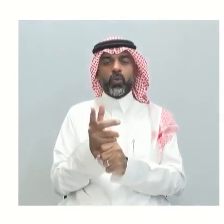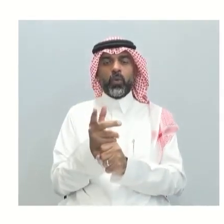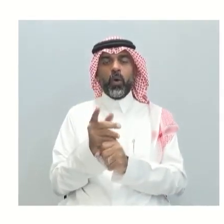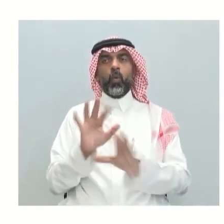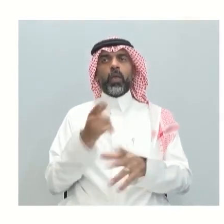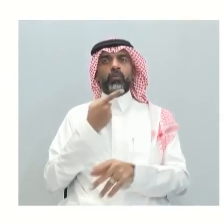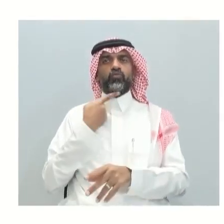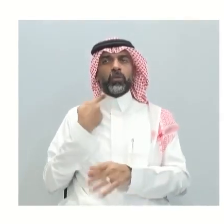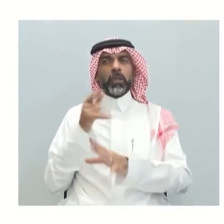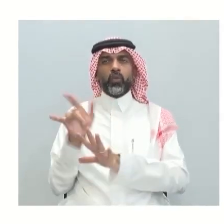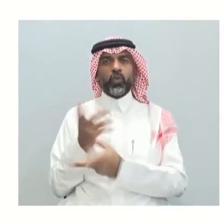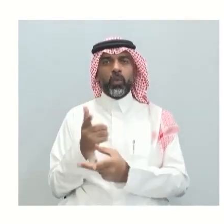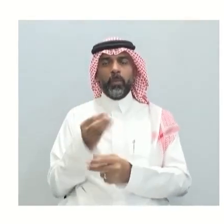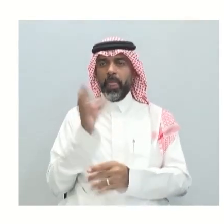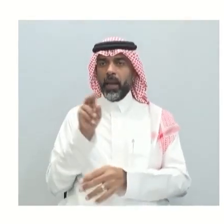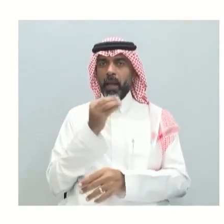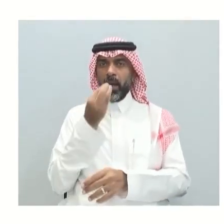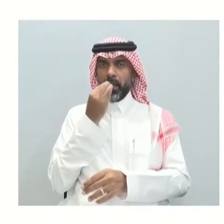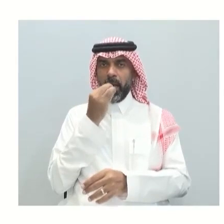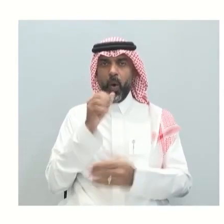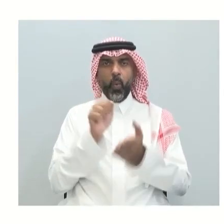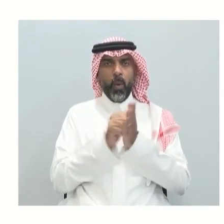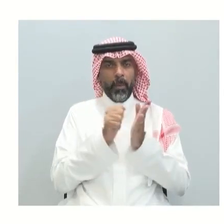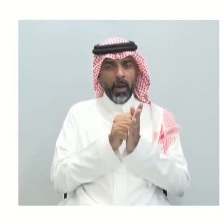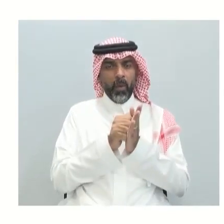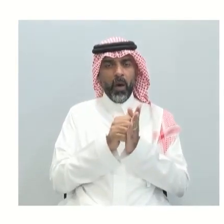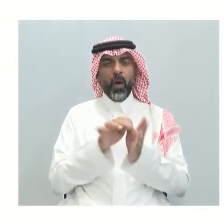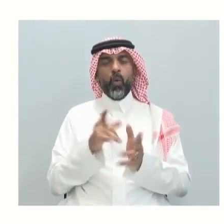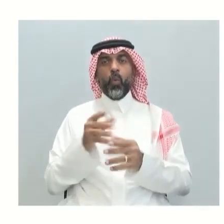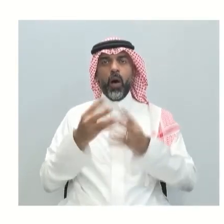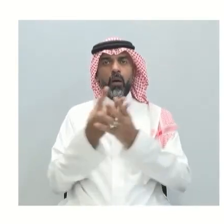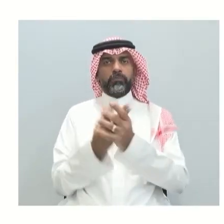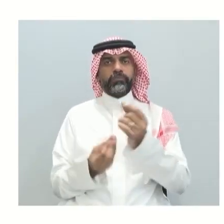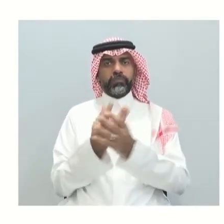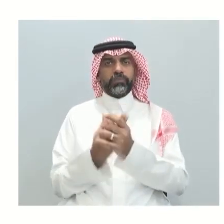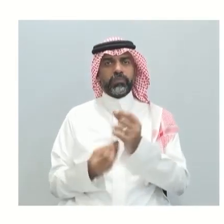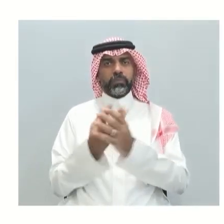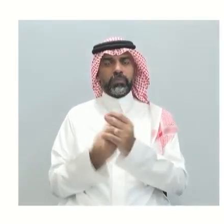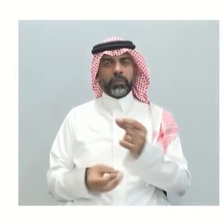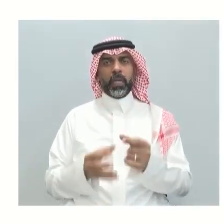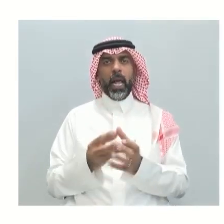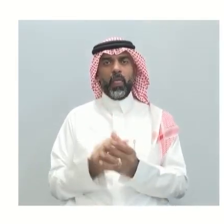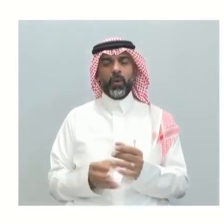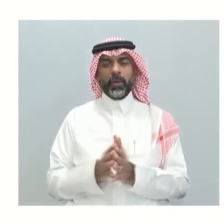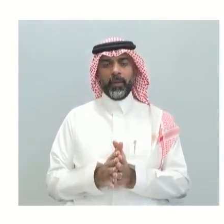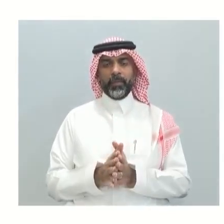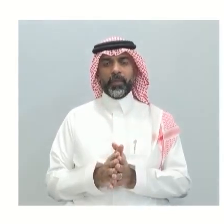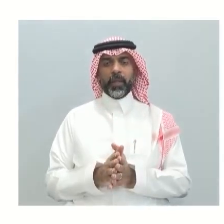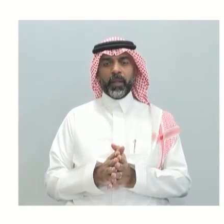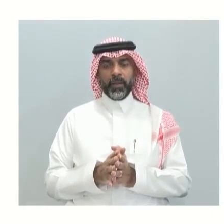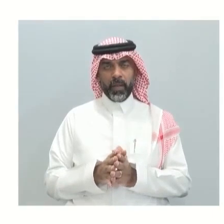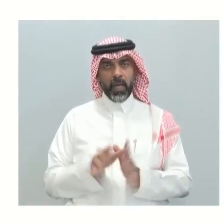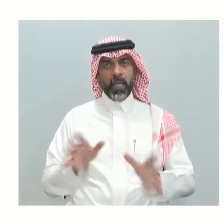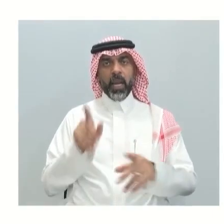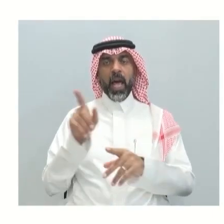مثل الغذاء والماوى والتكاثر بمعنى او عندما نختصر نشمل هذا التعريف نقصد به دور